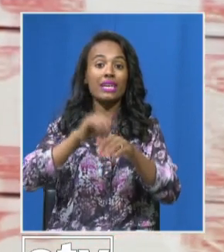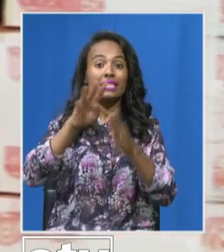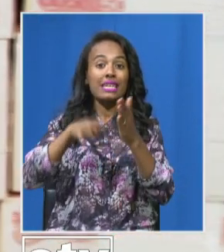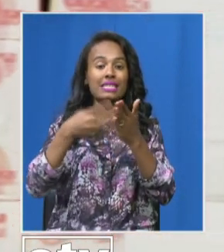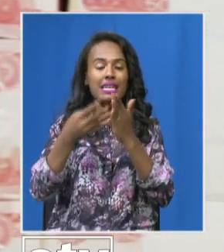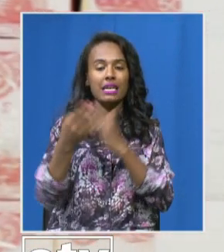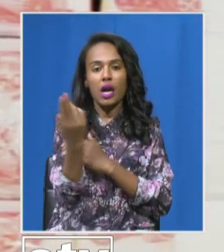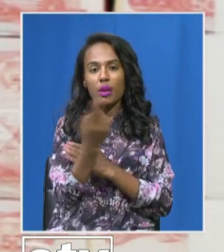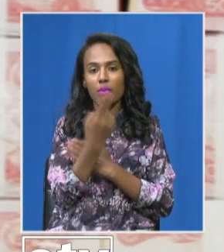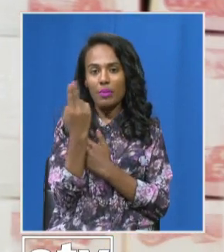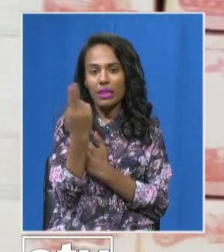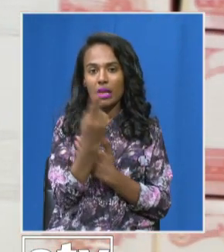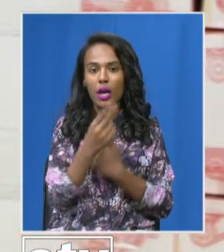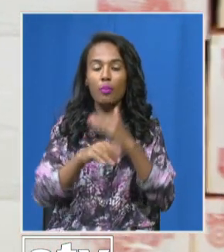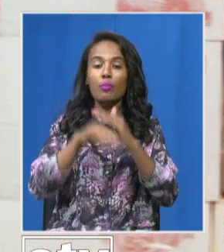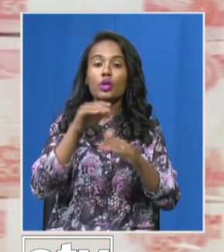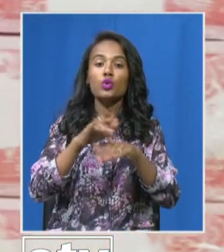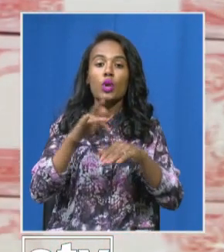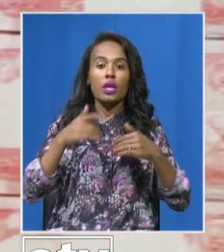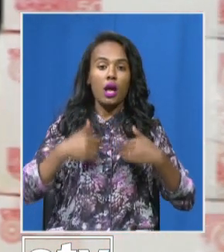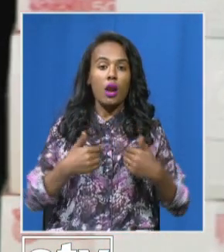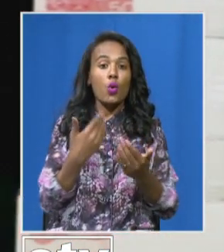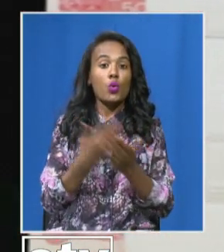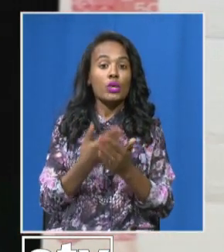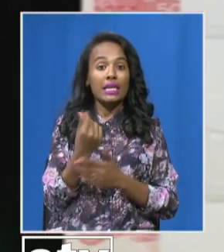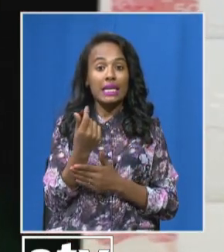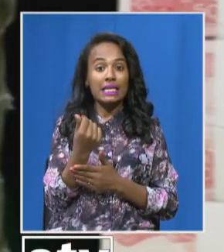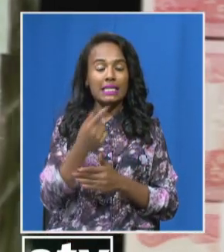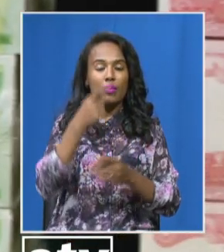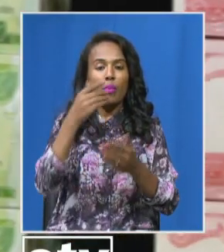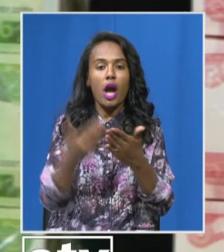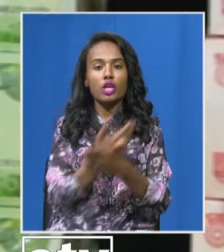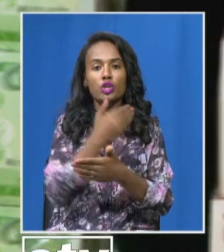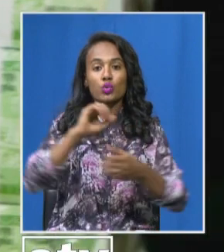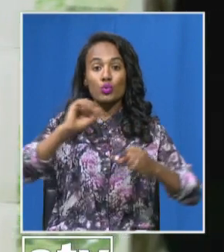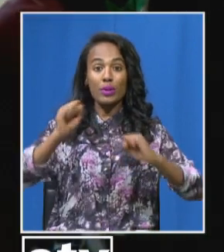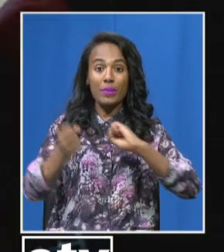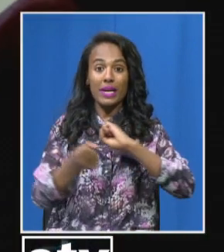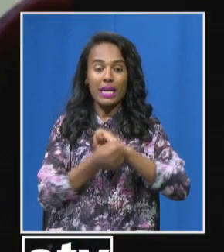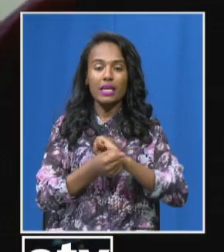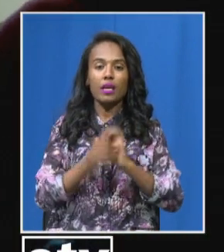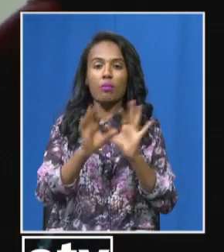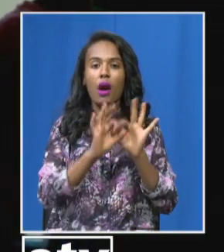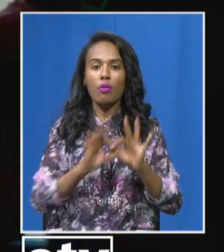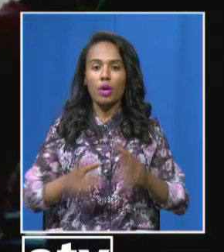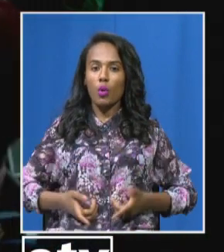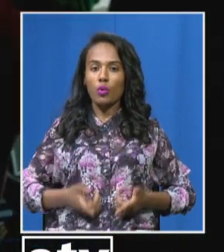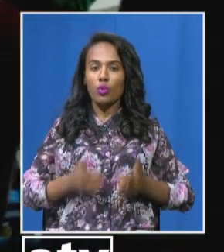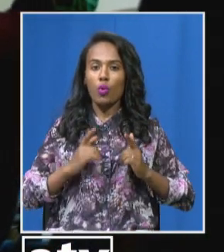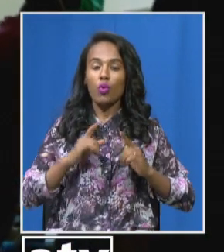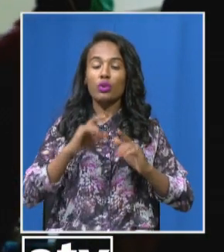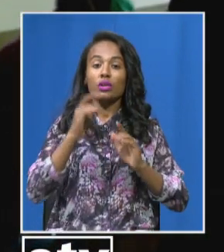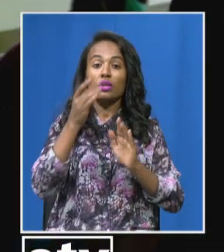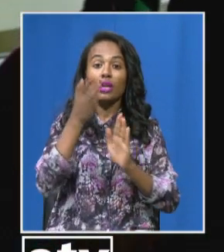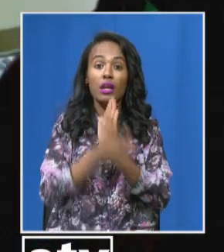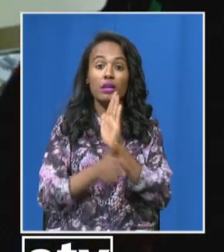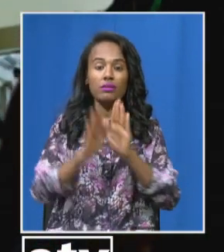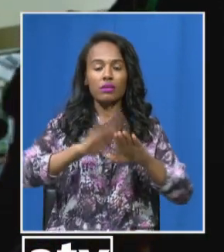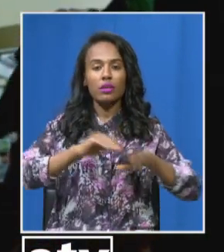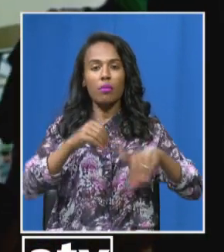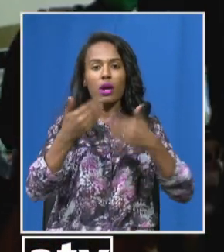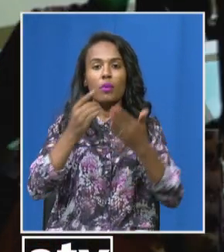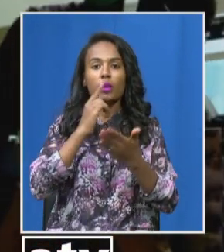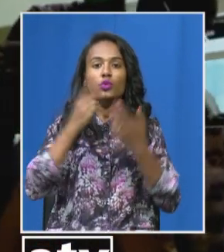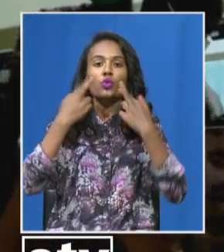ሰሌዳ በመጠቀም በእጁ ያለውን ገንዘብ በአዲስ ኖት በመቀየር ማህበራዊ ኑሮውን እንዲያካሂድ ጥሪ ማቅረባቸው